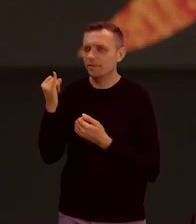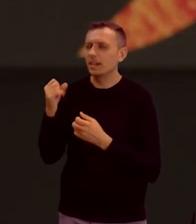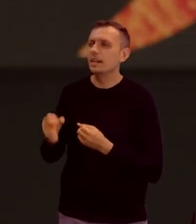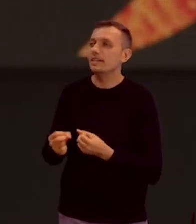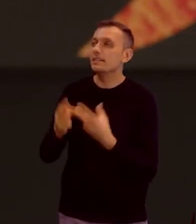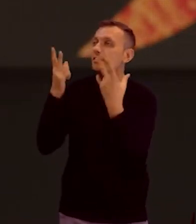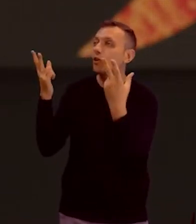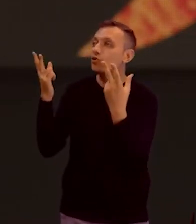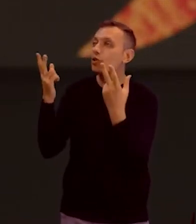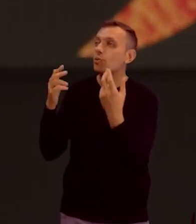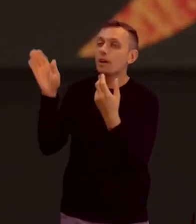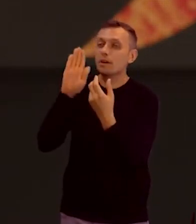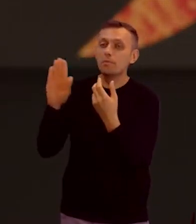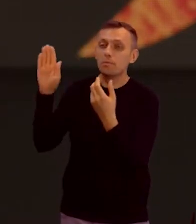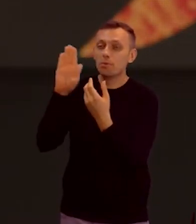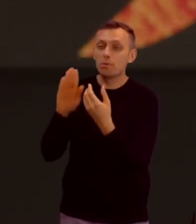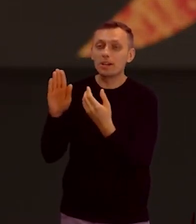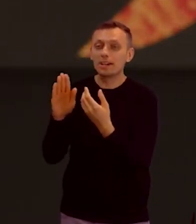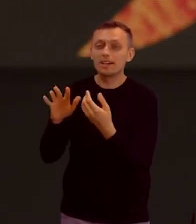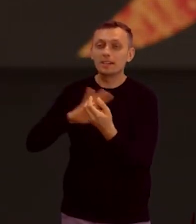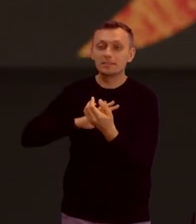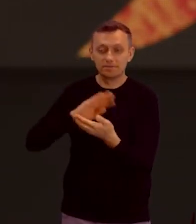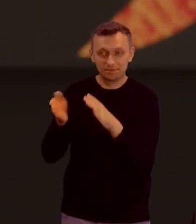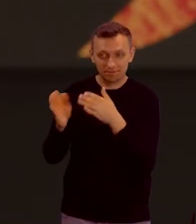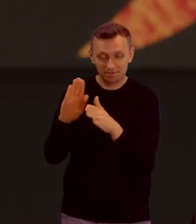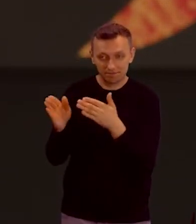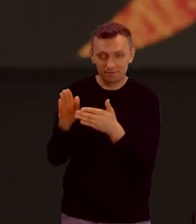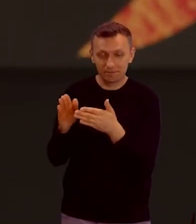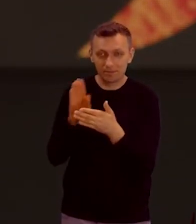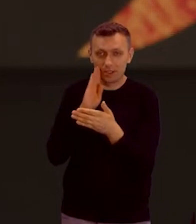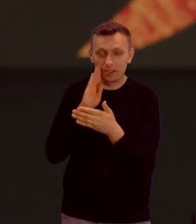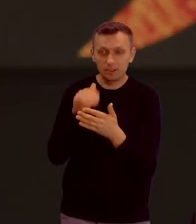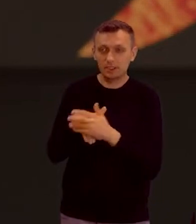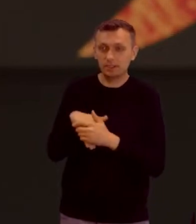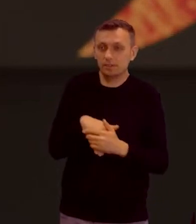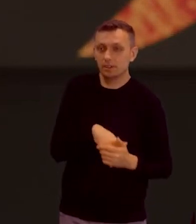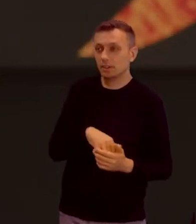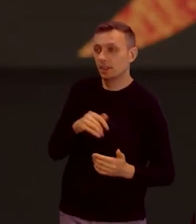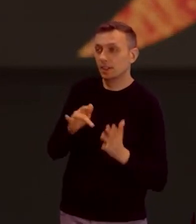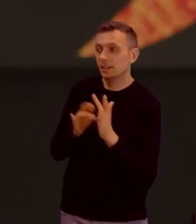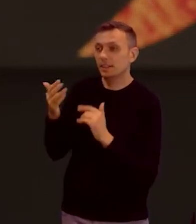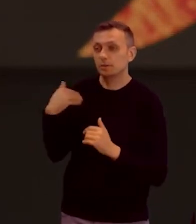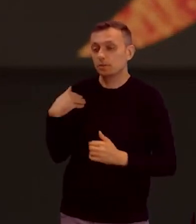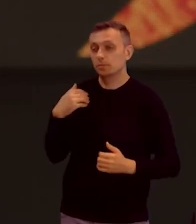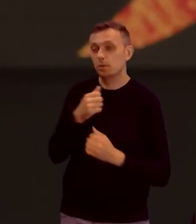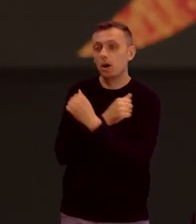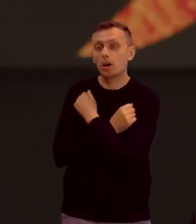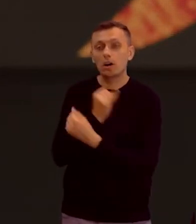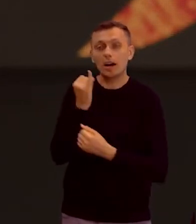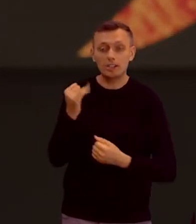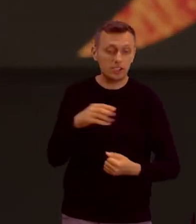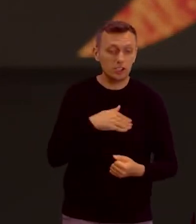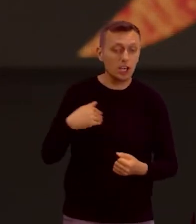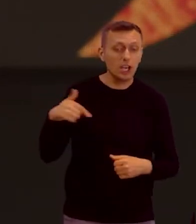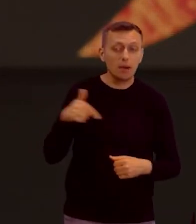i my także powinniśmy je kochać. Po pierwsze więc, dzieci są darem od Boga. I